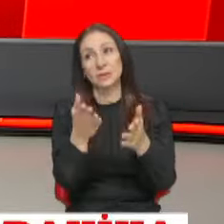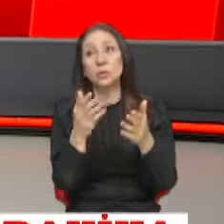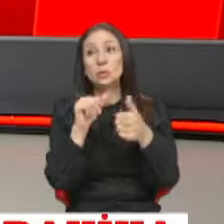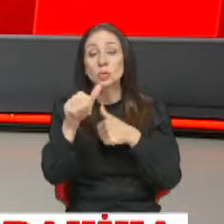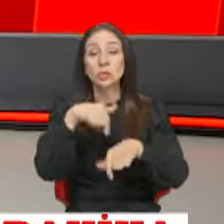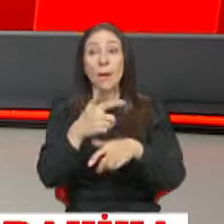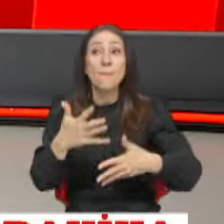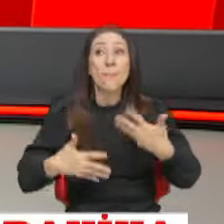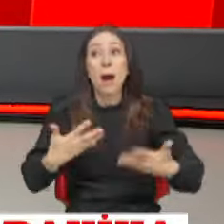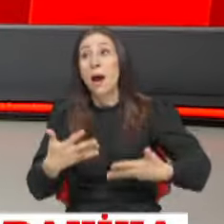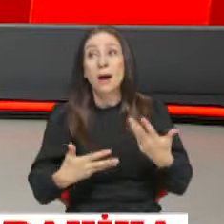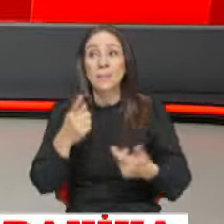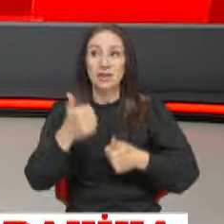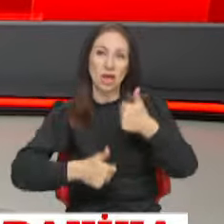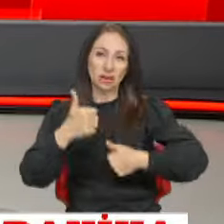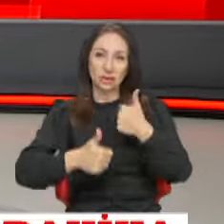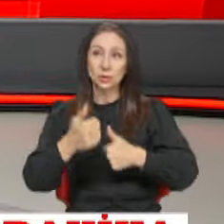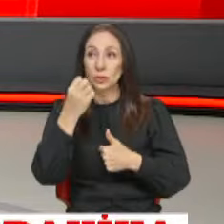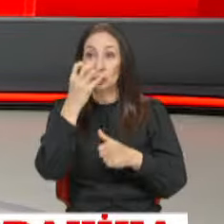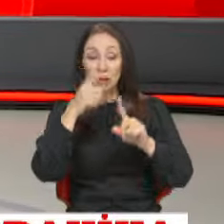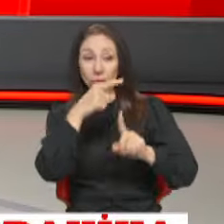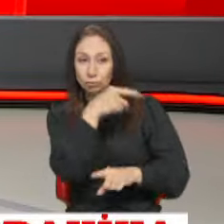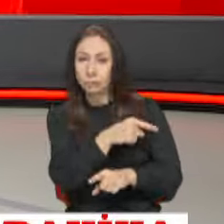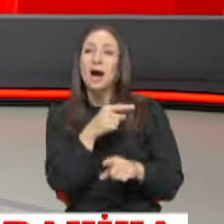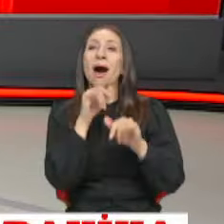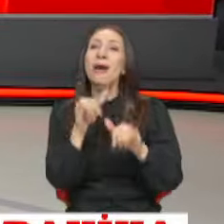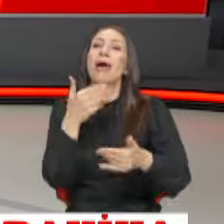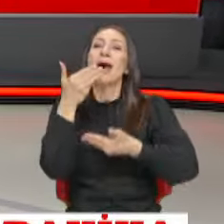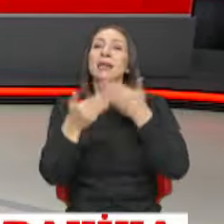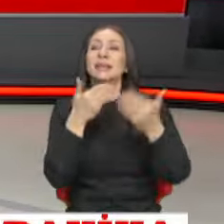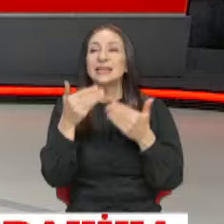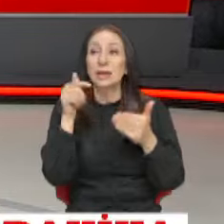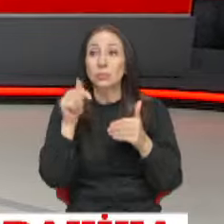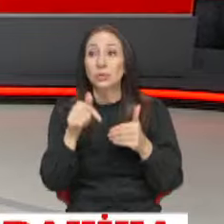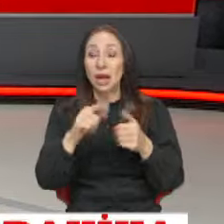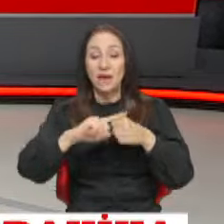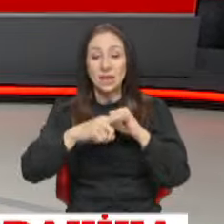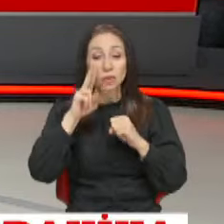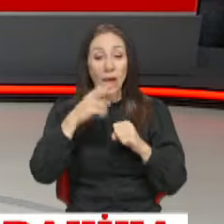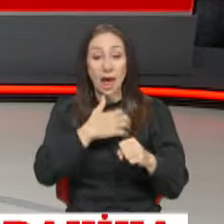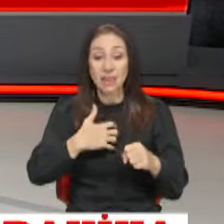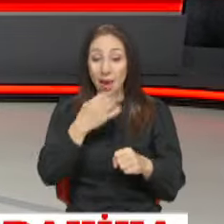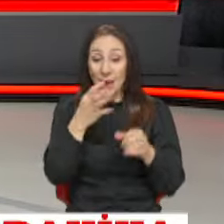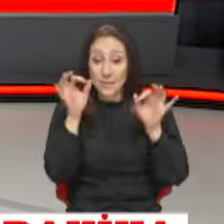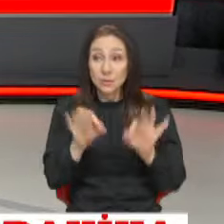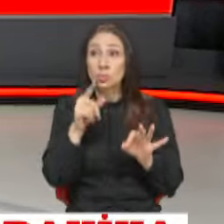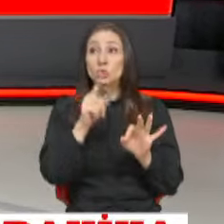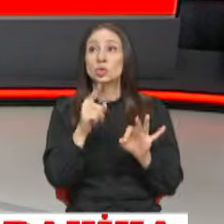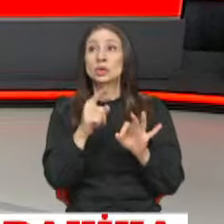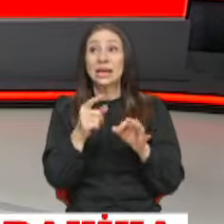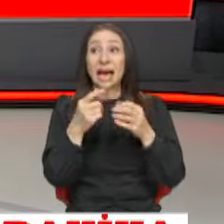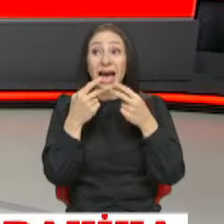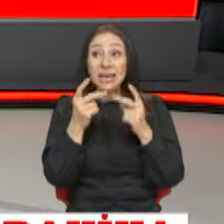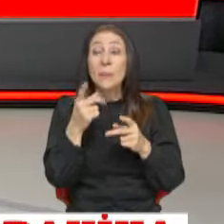uzun süredir merakla beklenen bir yarıştı Gülbin Tosun da zaten anlatırken Bugün hafta sonu ana haber başlarken bunun da altını